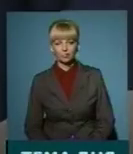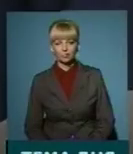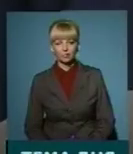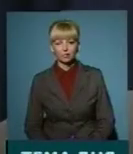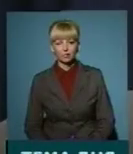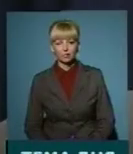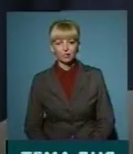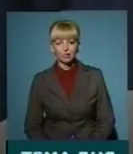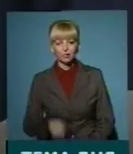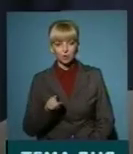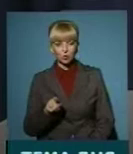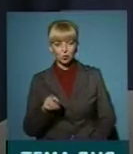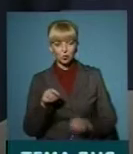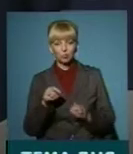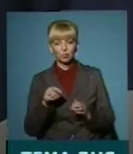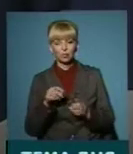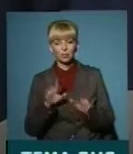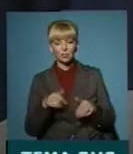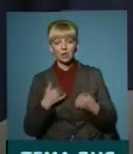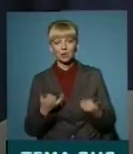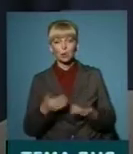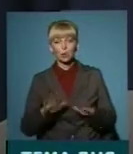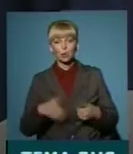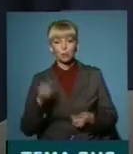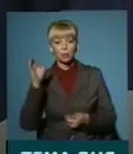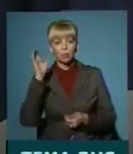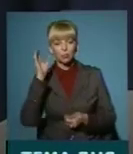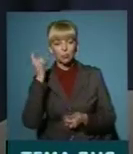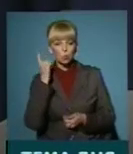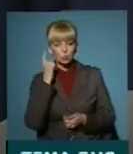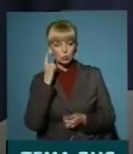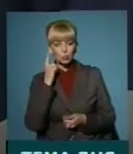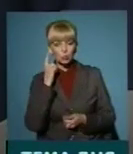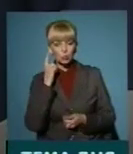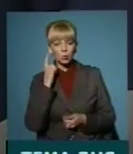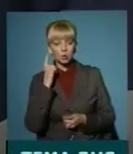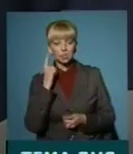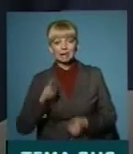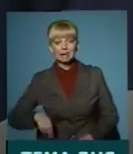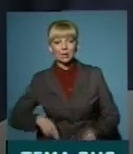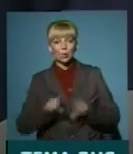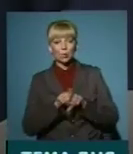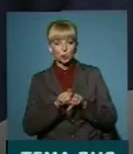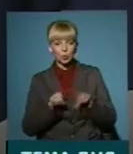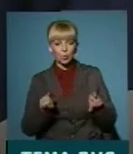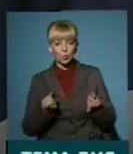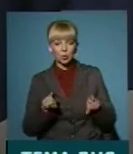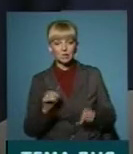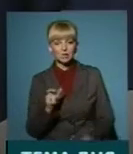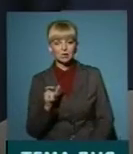От в цьому контексті давайте пропоную послухати ще на противагу директора школи